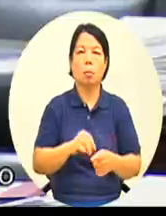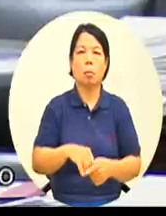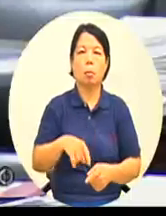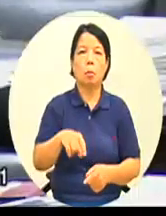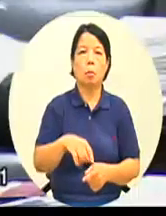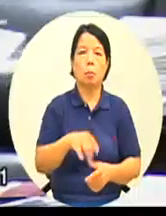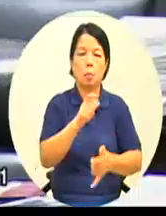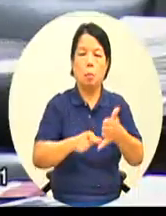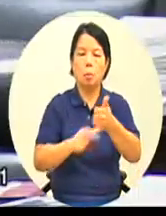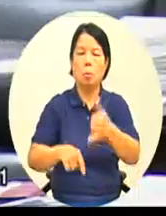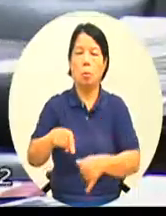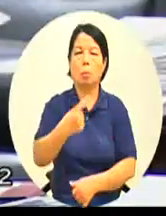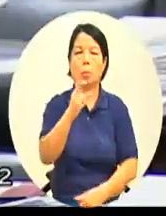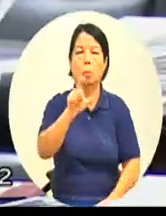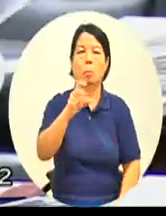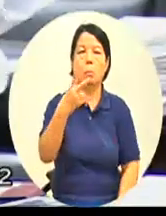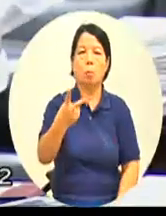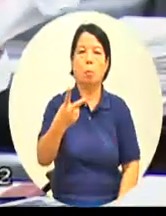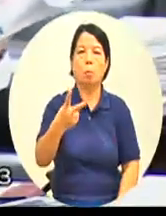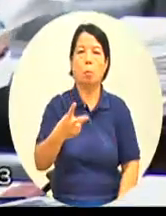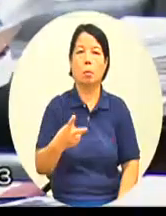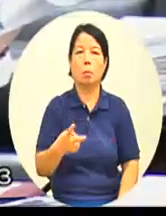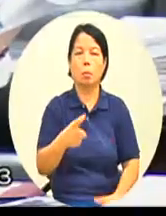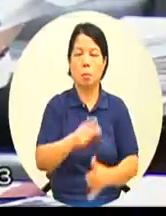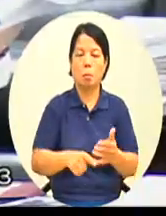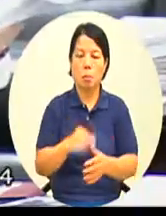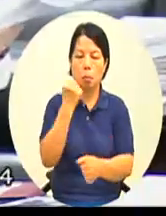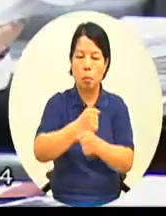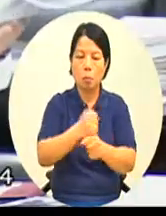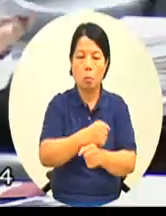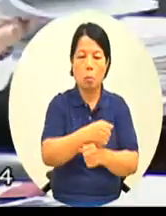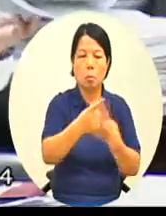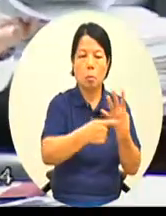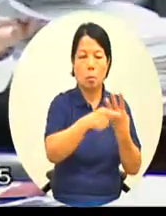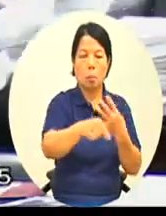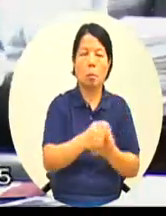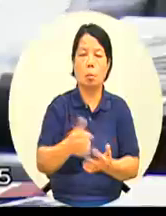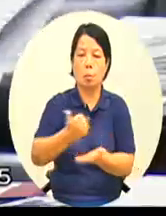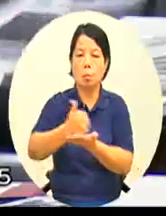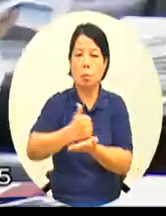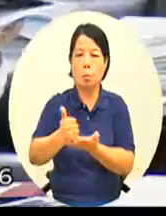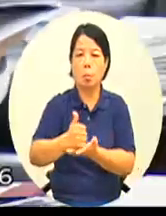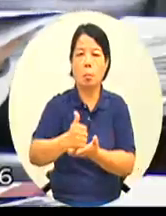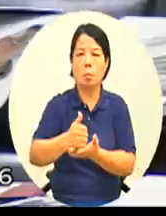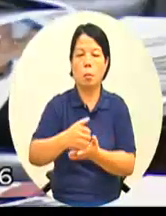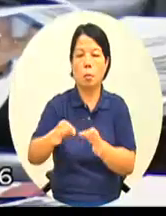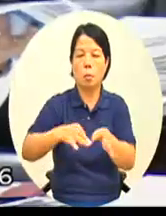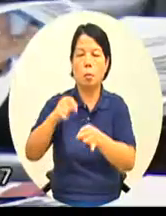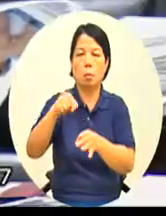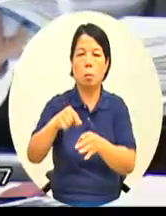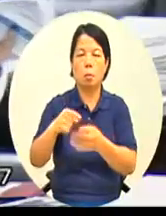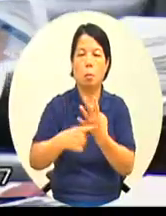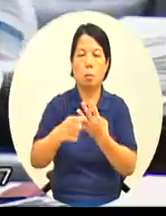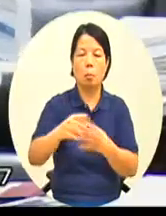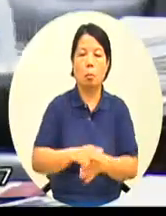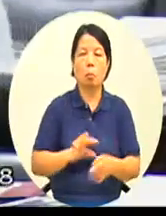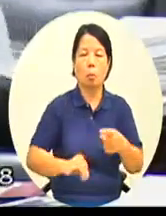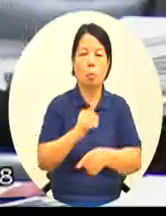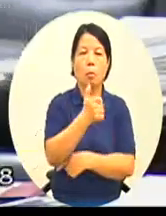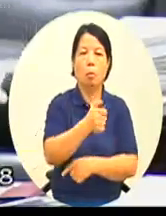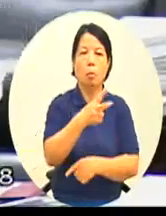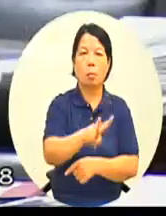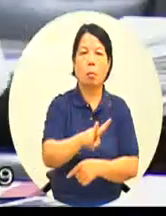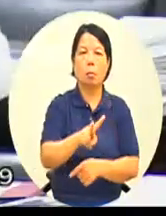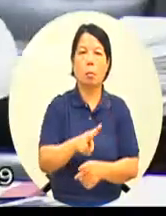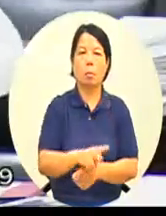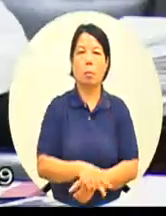162条，哈，这里面有写到哈，还有制造业，还有批发零售业跟其他。就占了全部的52%，将